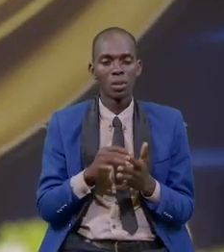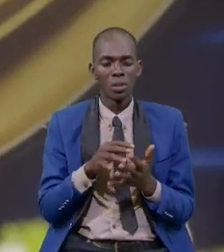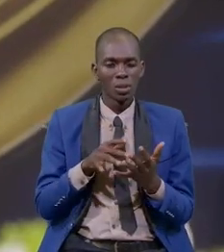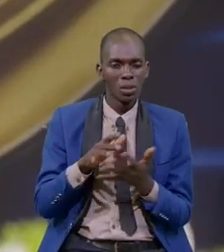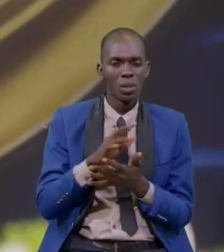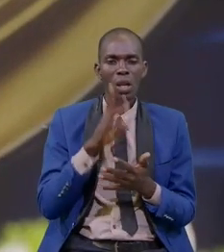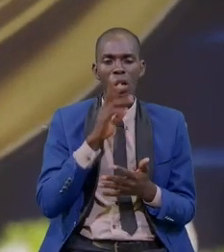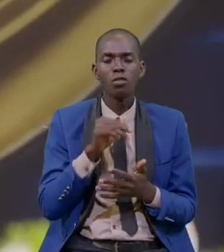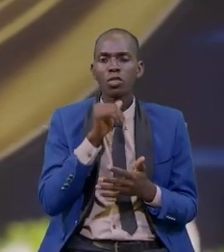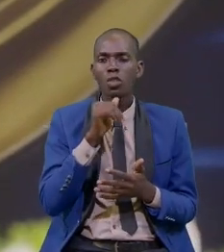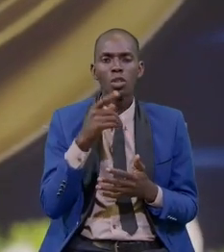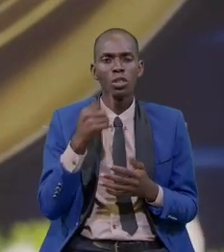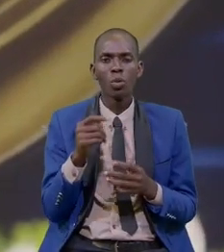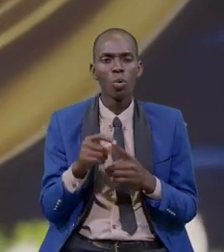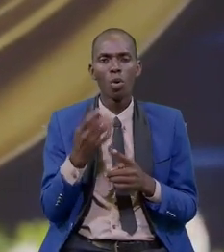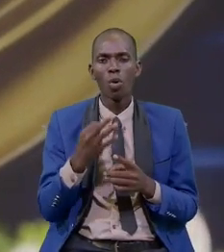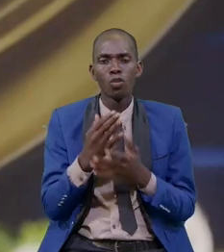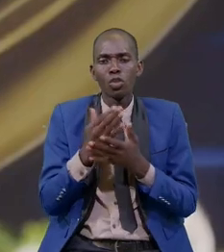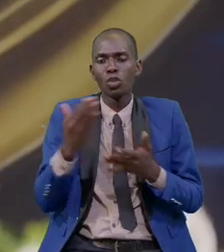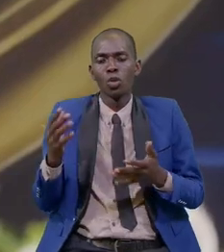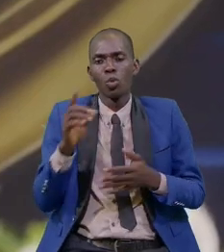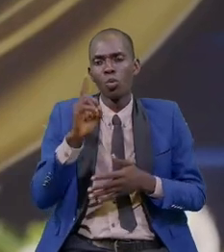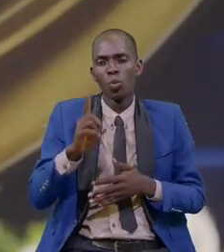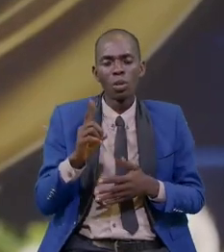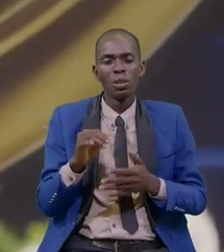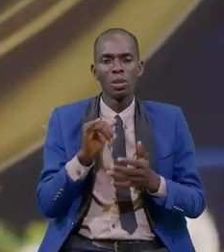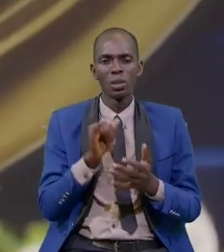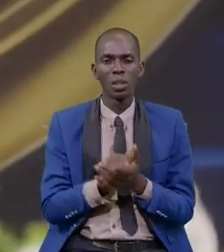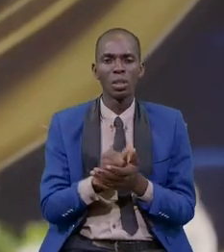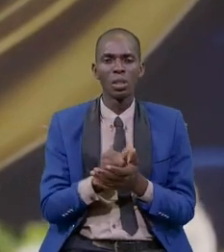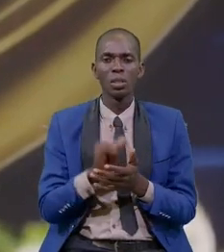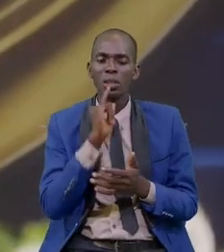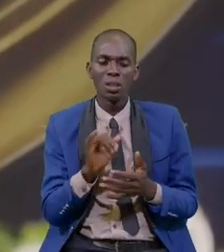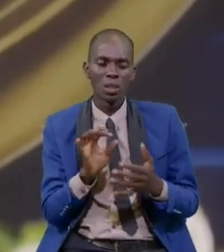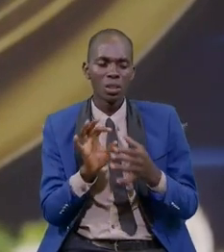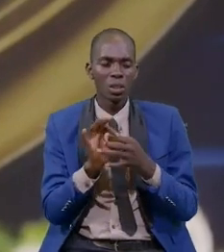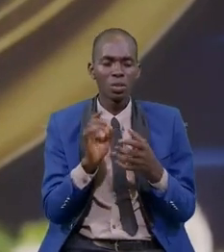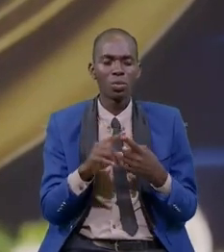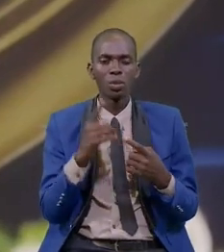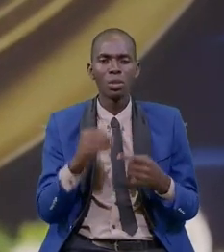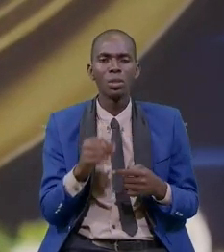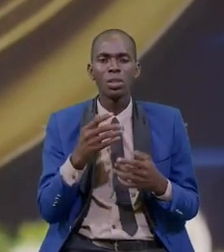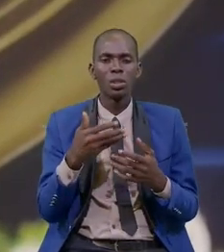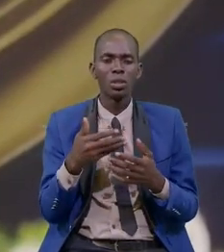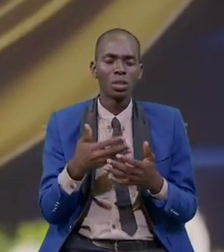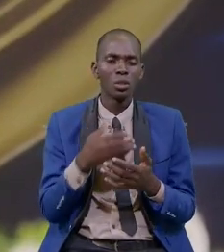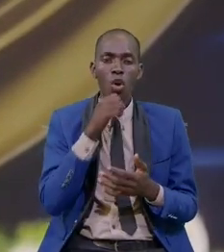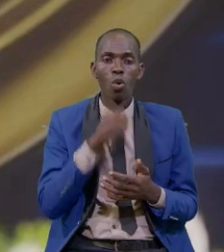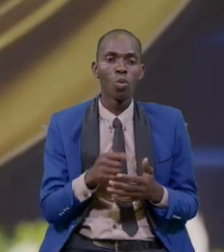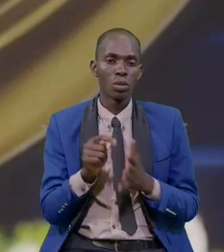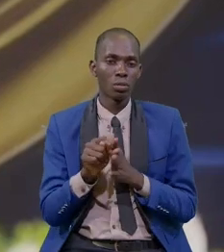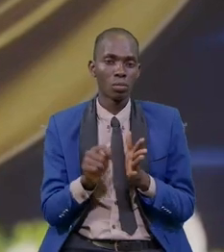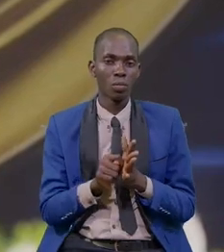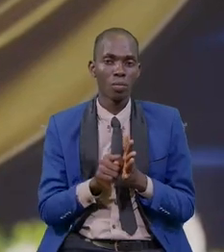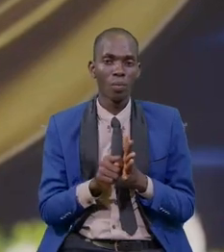les paroles de quelqu'un qui s'est identifié dans l'Ancien Testament, non. Voici les propos dans le